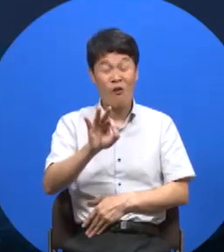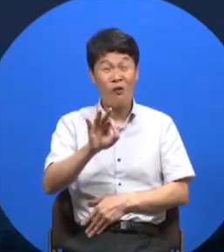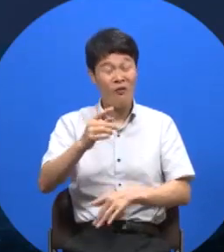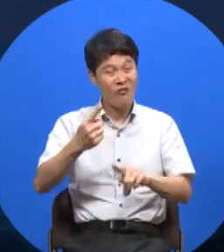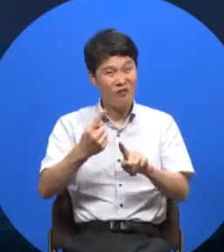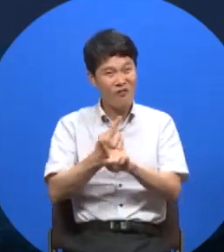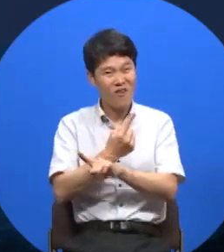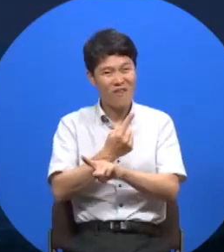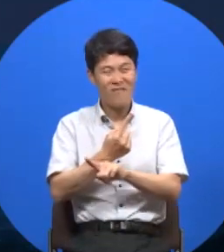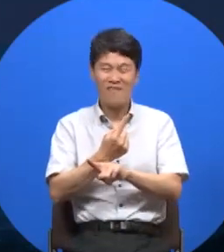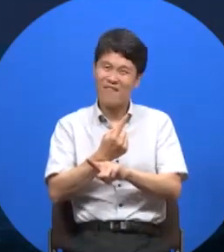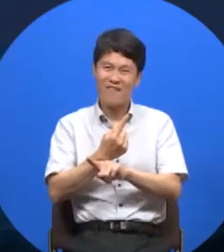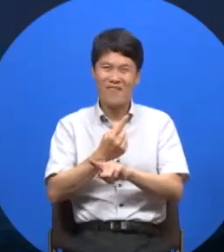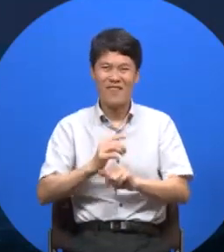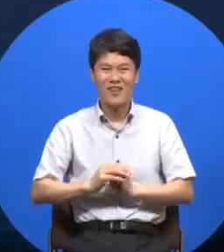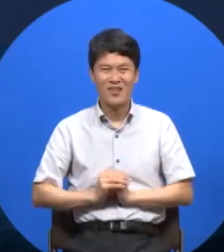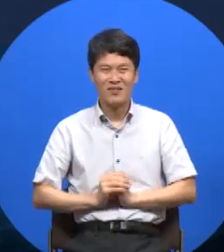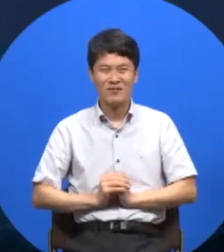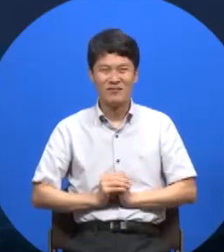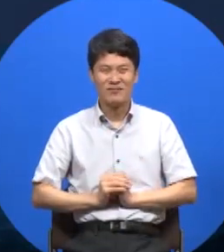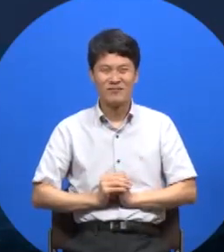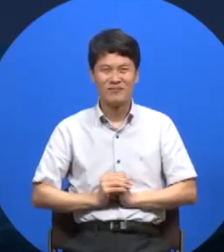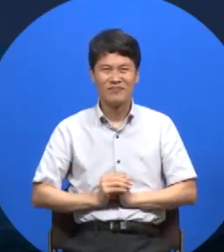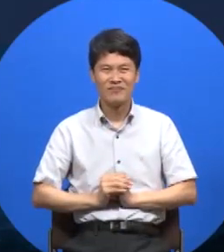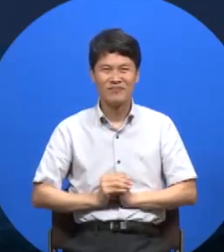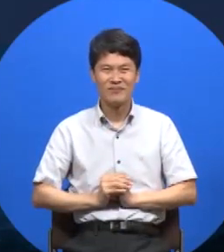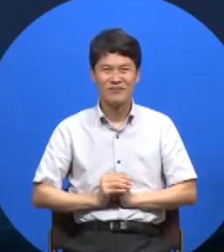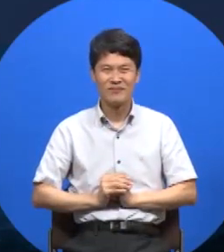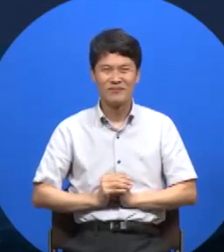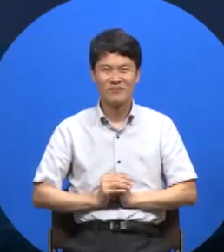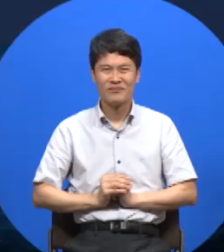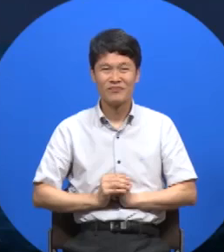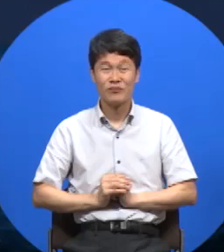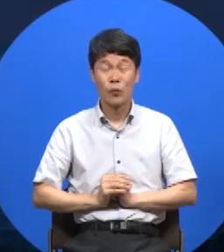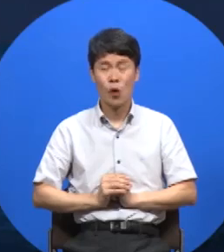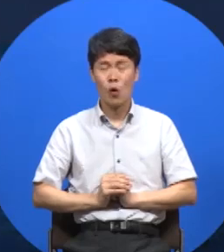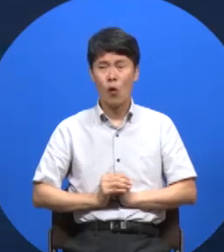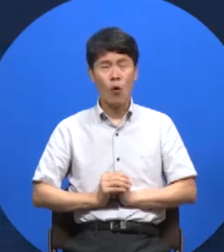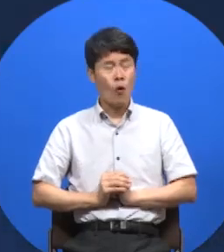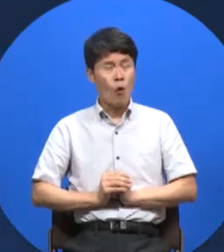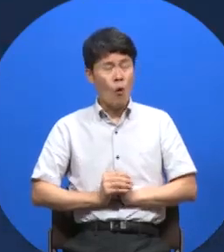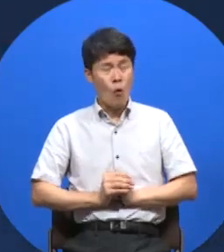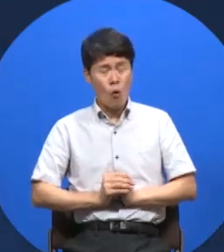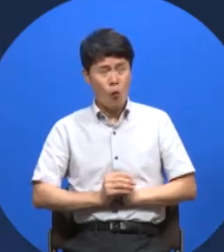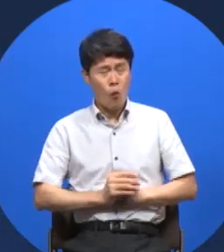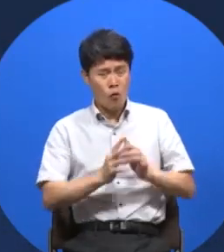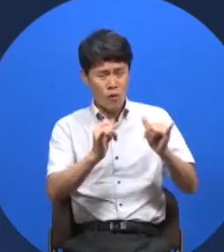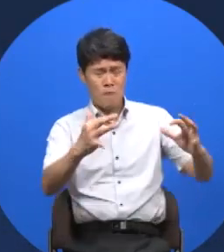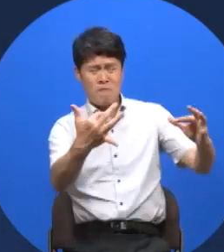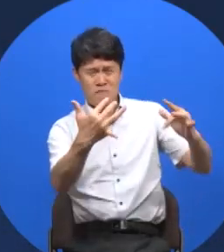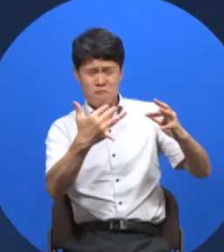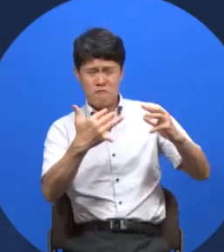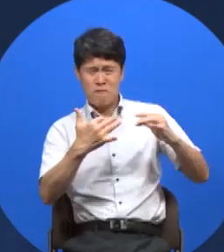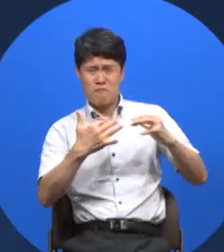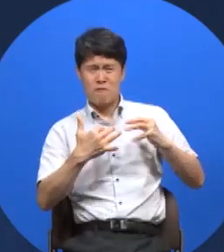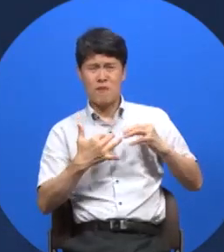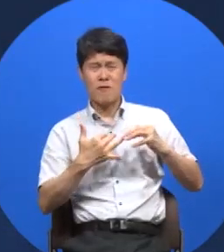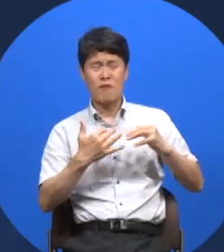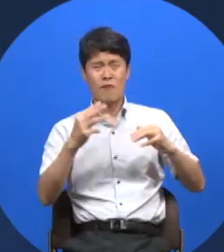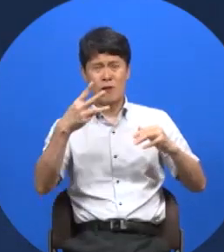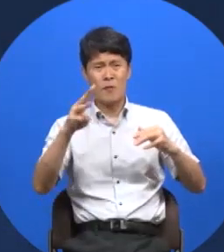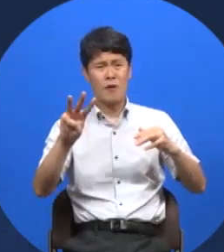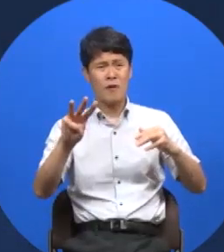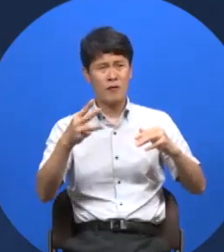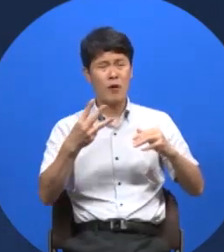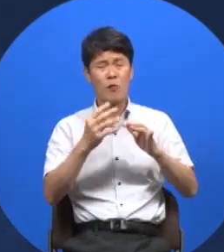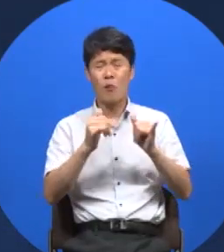T-O-N-G-S-U-N-G 통성 prayer of Korean church. 굉장히 많이 왔어요. 수백 명이 왔더라고요. 굉장히 관심이 많았던 것